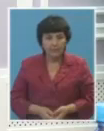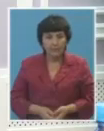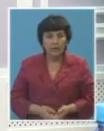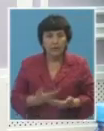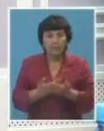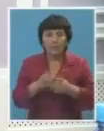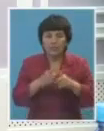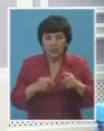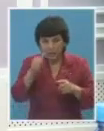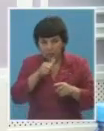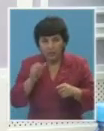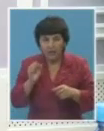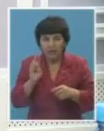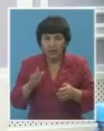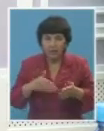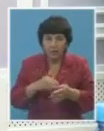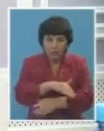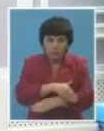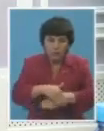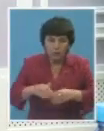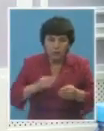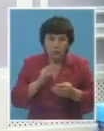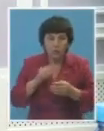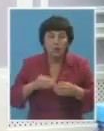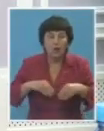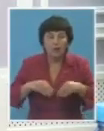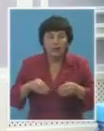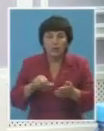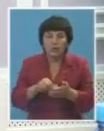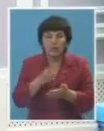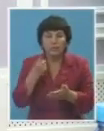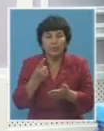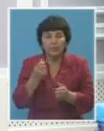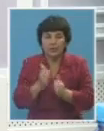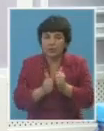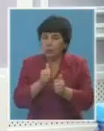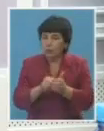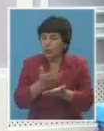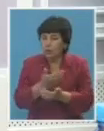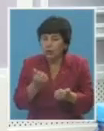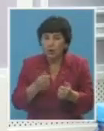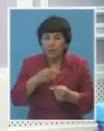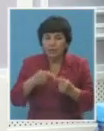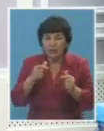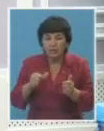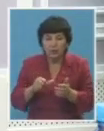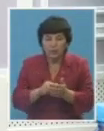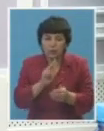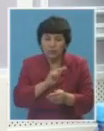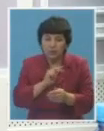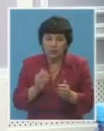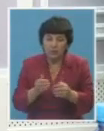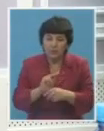Міне жарты жыл болды. Ақсай қаласында көшелерді көгалдандыру және абаттандыруға қатысты бірде-бір тендер ойнатылған жоқ. Біз кәсіпкерлердің көмегімен бұл жұмыстарда